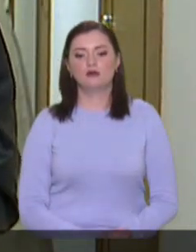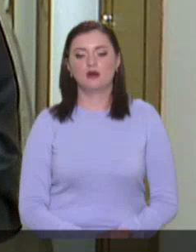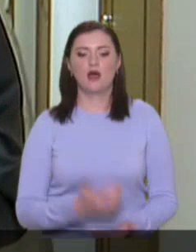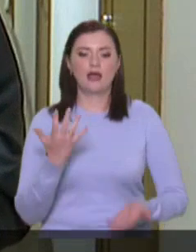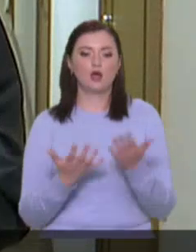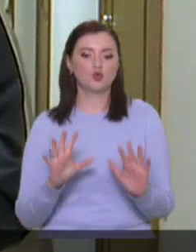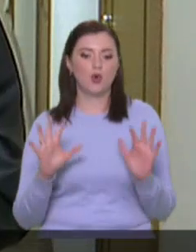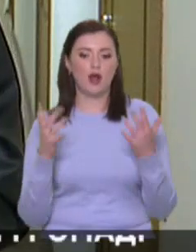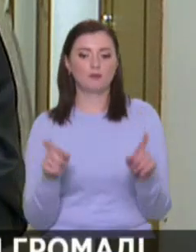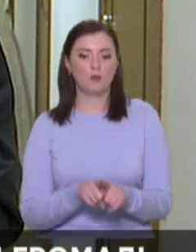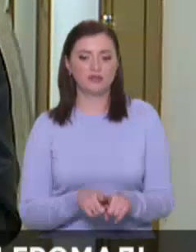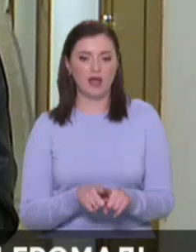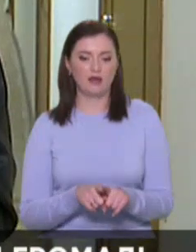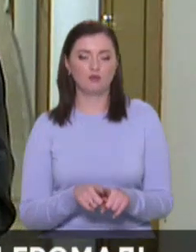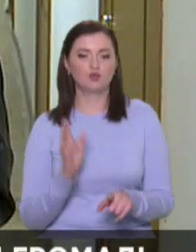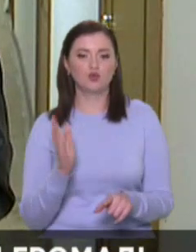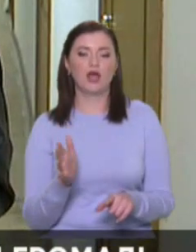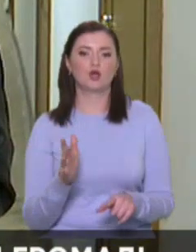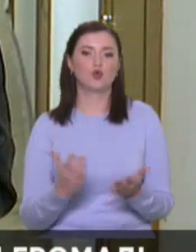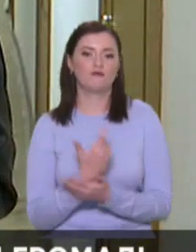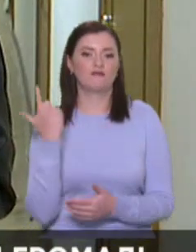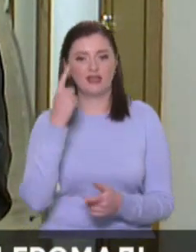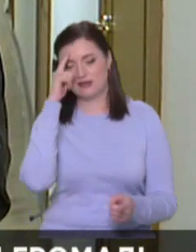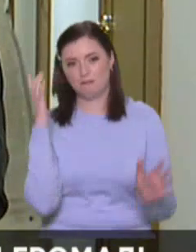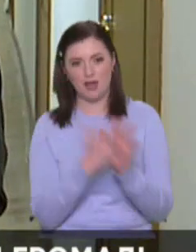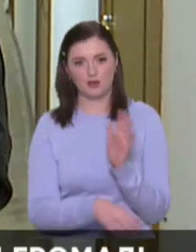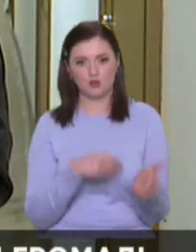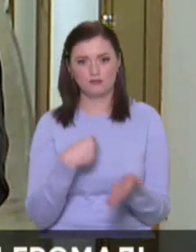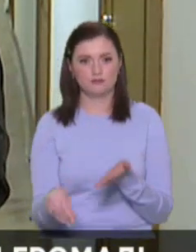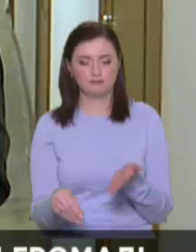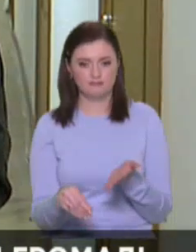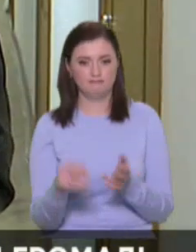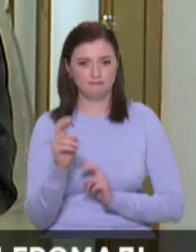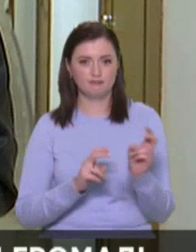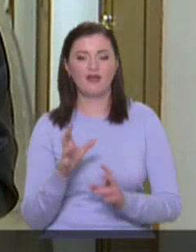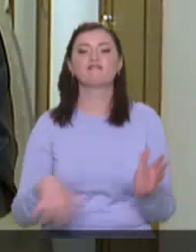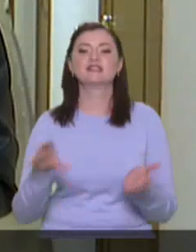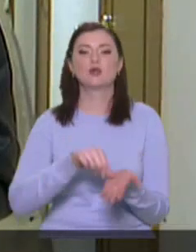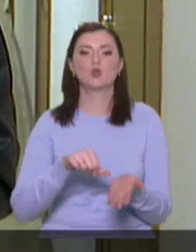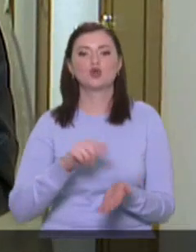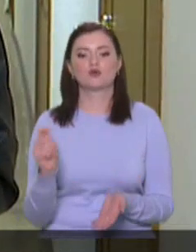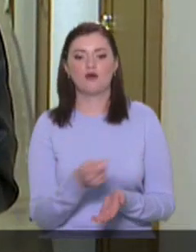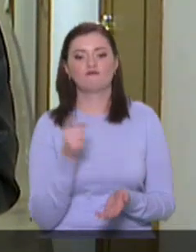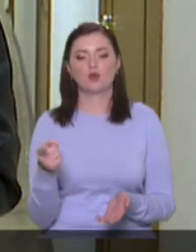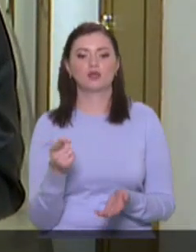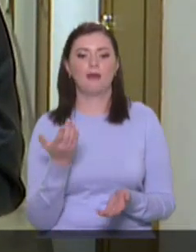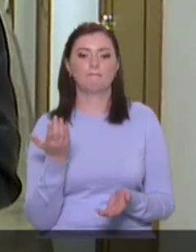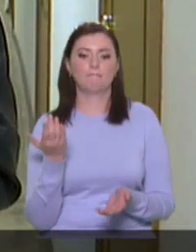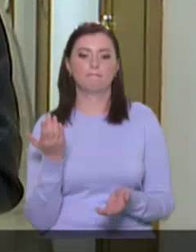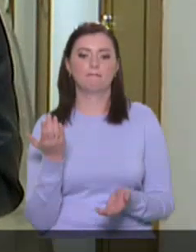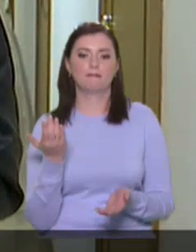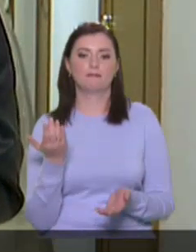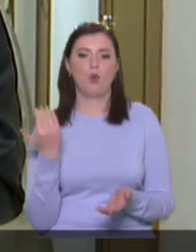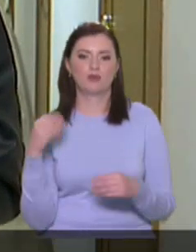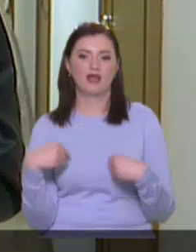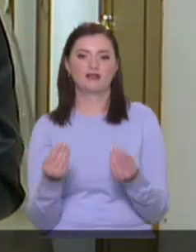Якщо раптом таке станеться, що новий власник передумує купувати «Електронмаш», то всі учасники аукціону, вони попередньо давали